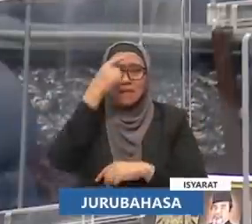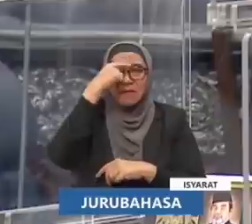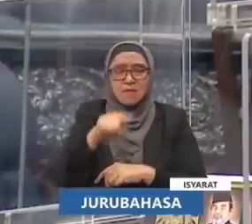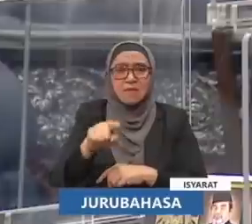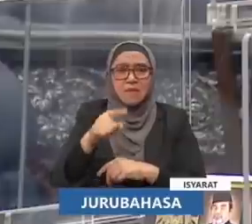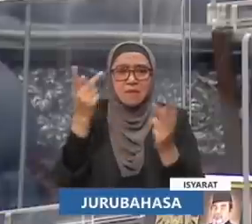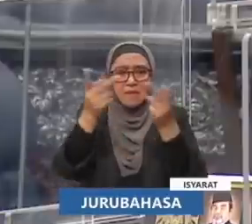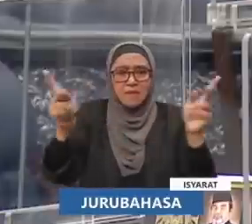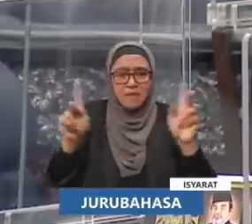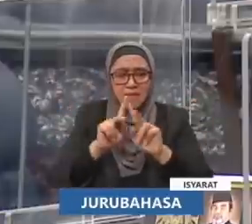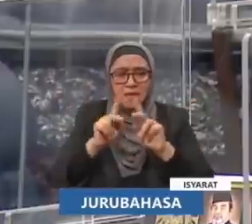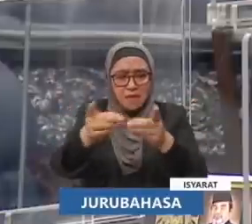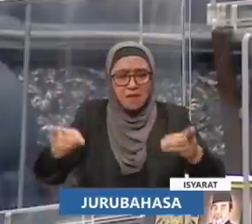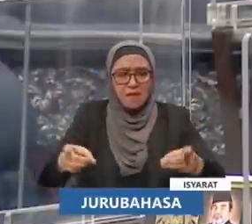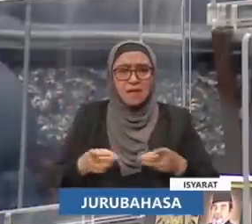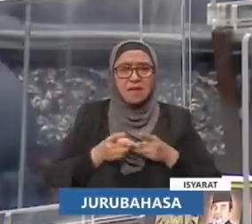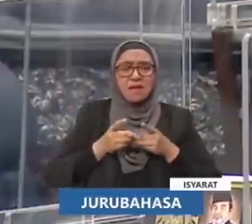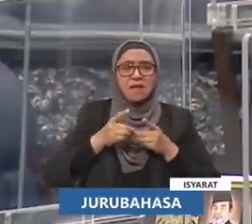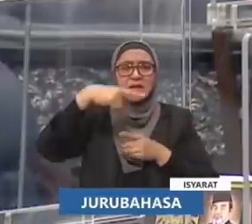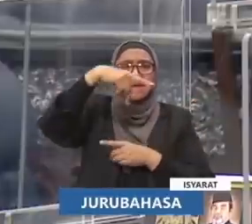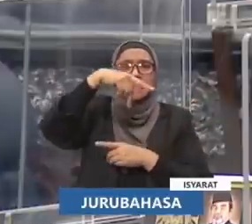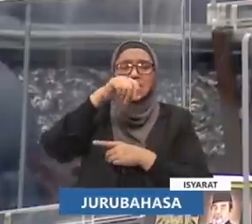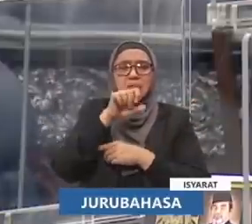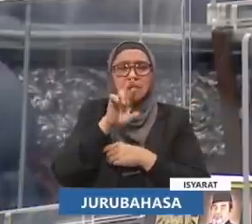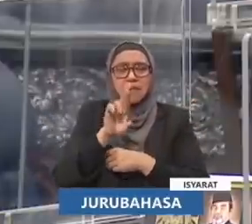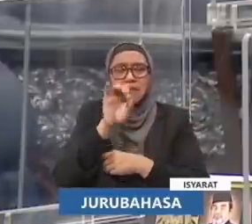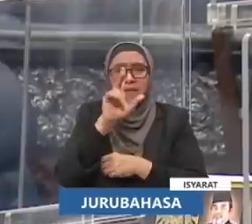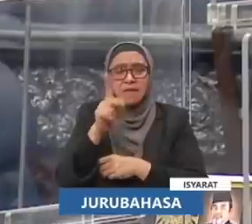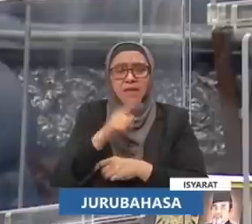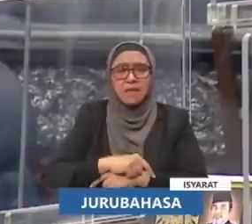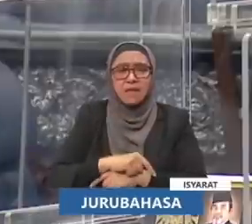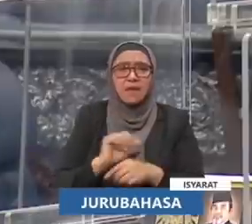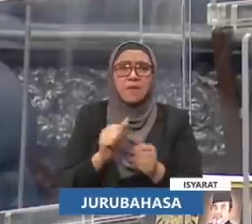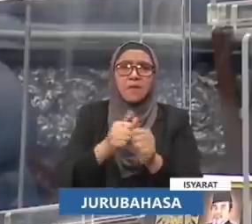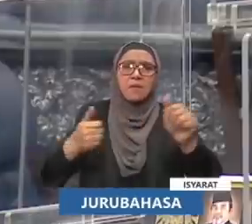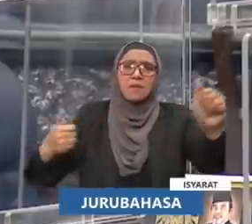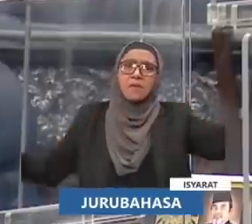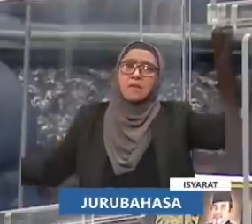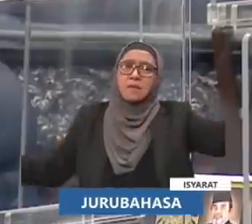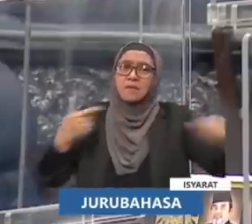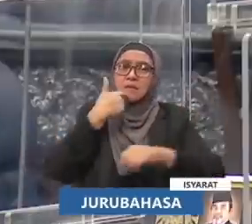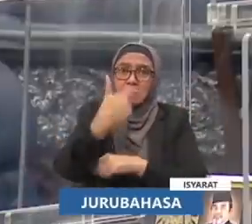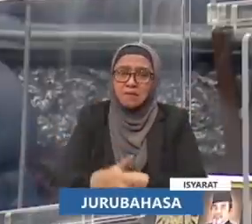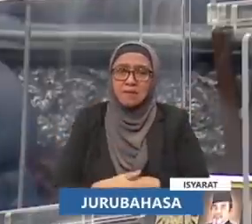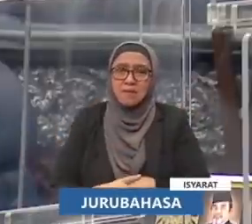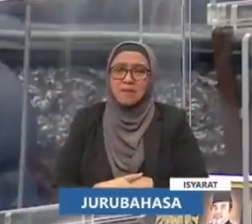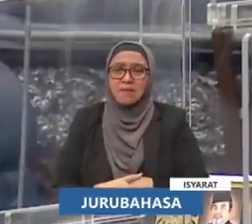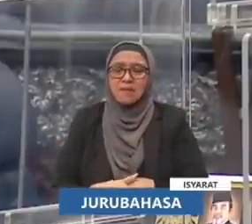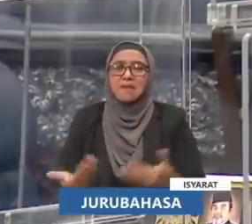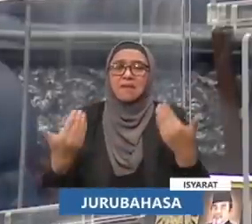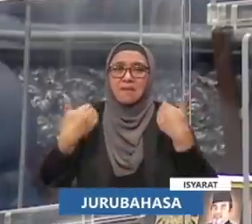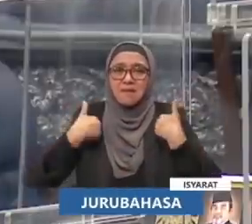untuk kawasan atau daerah Pasir Salak ini yang sudah ketinggalan begitu lama, ya. Yang ada di